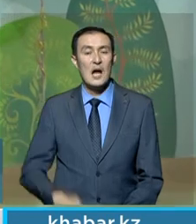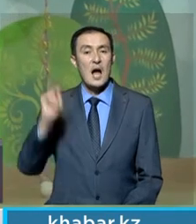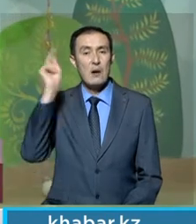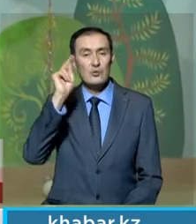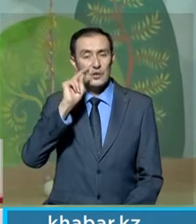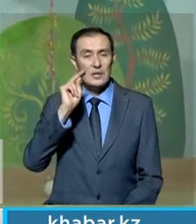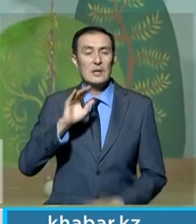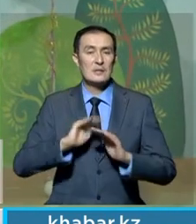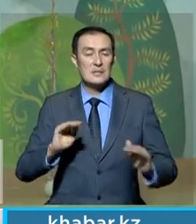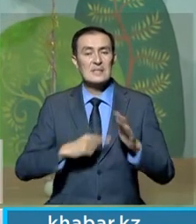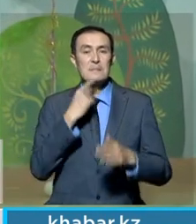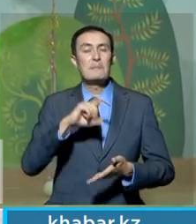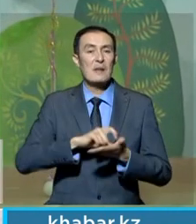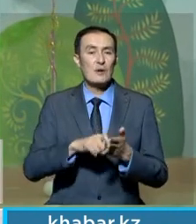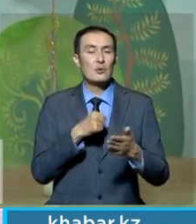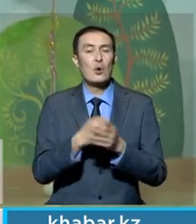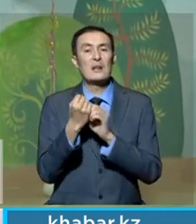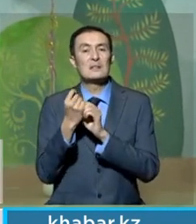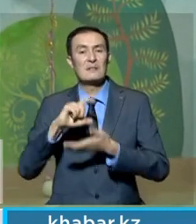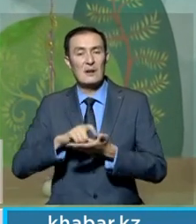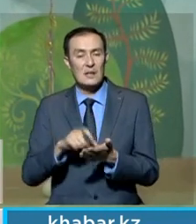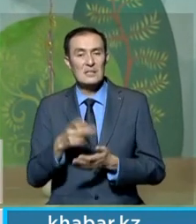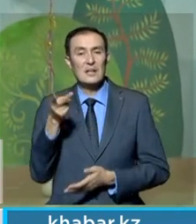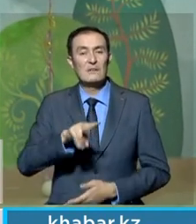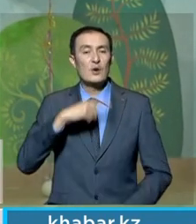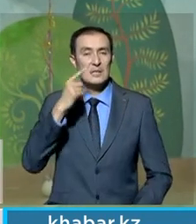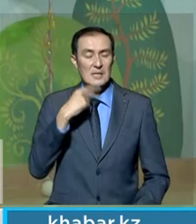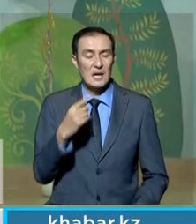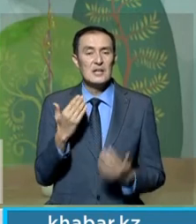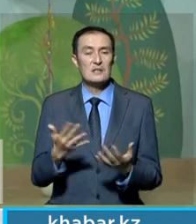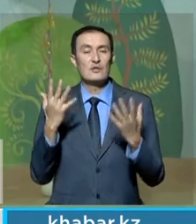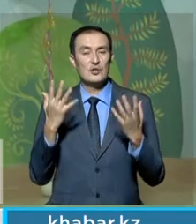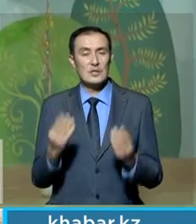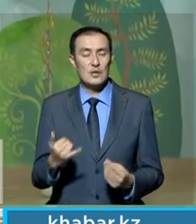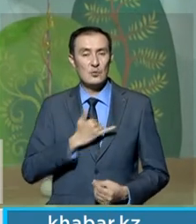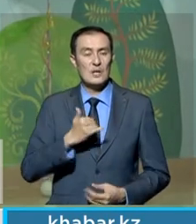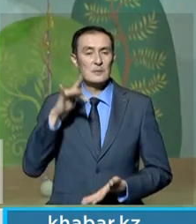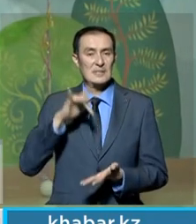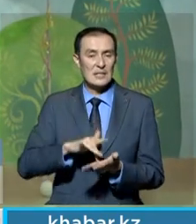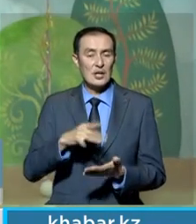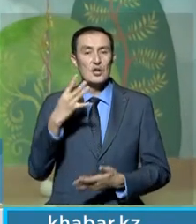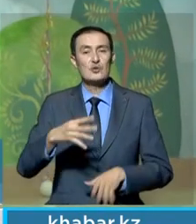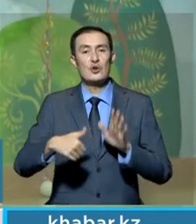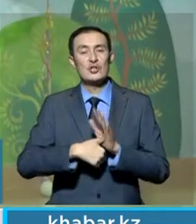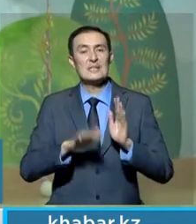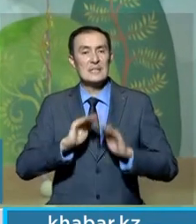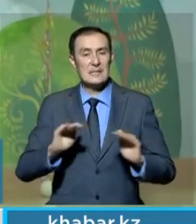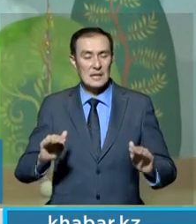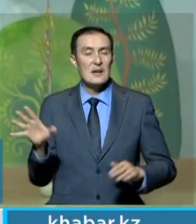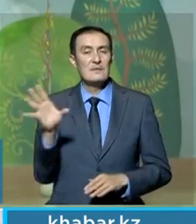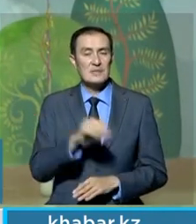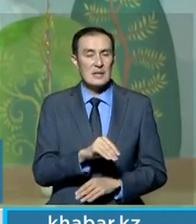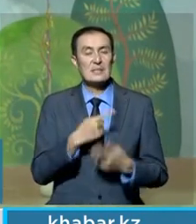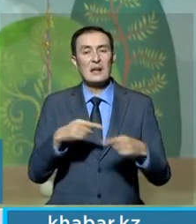Обучение проходят дети с 1 по 11 класс на двух языках. На сегодняшний день в нашем центре 46 учеников. Все они